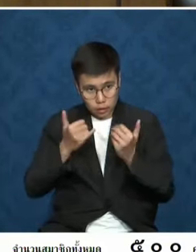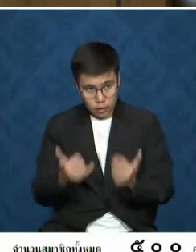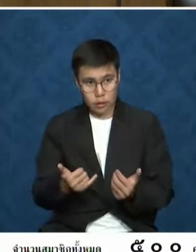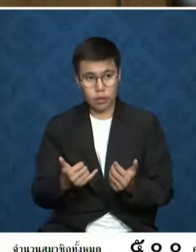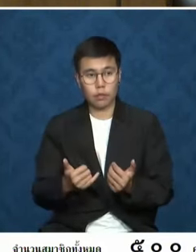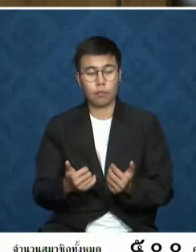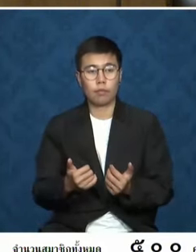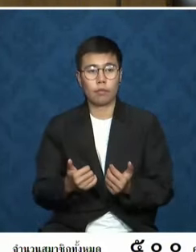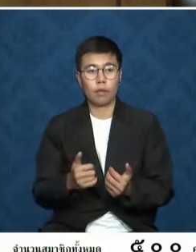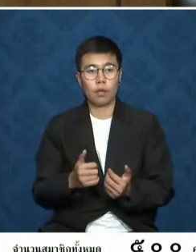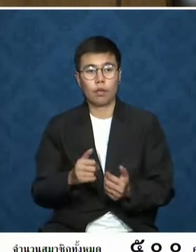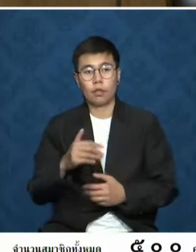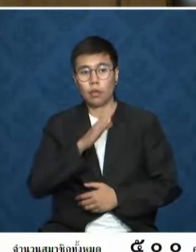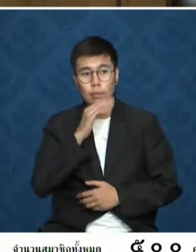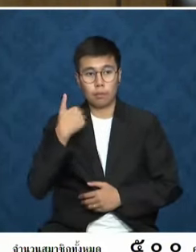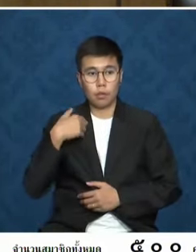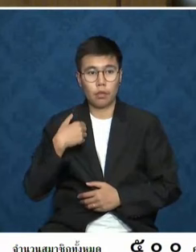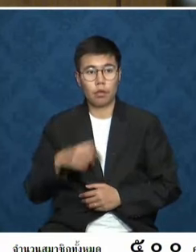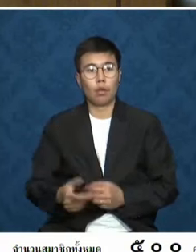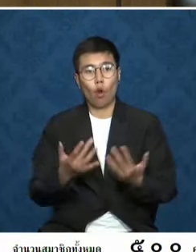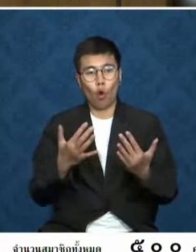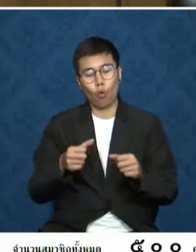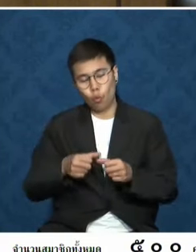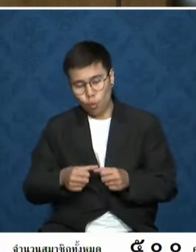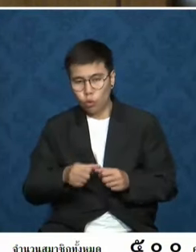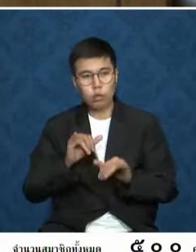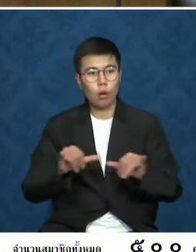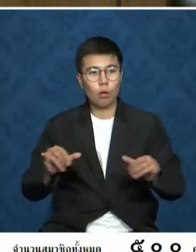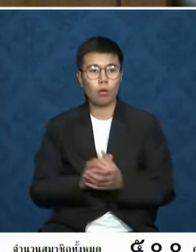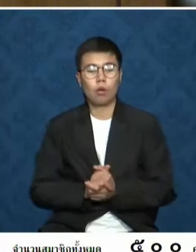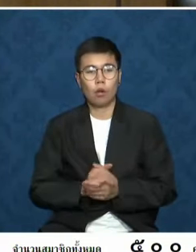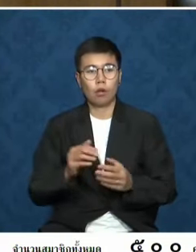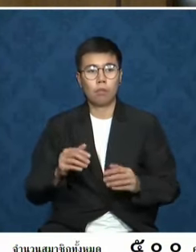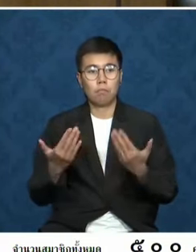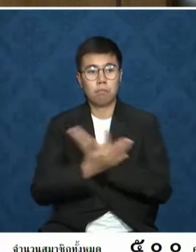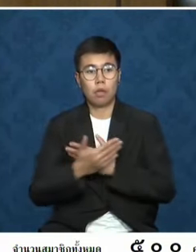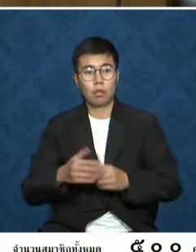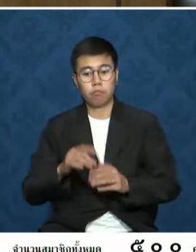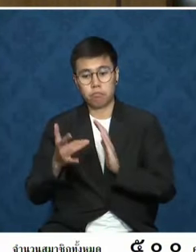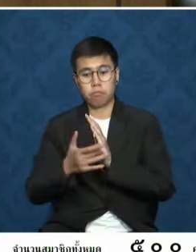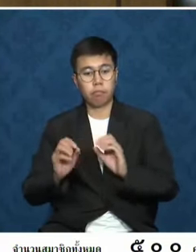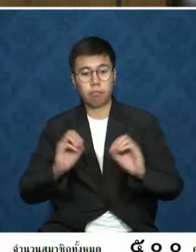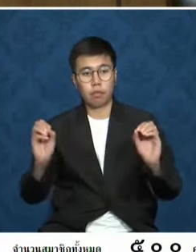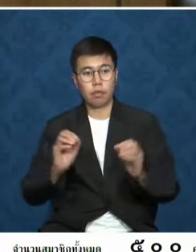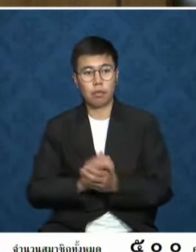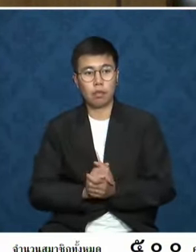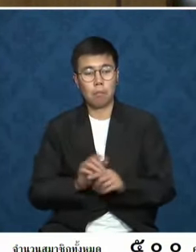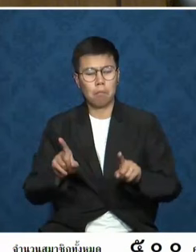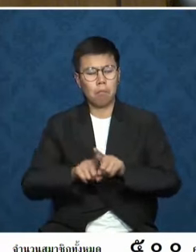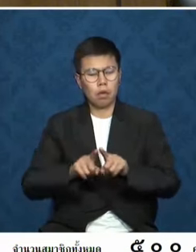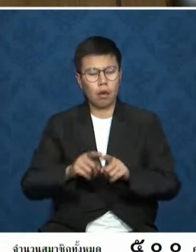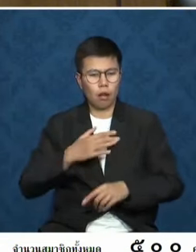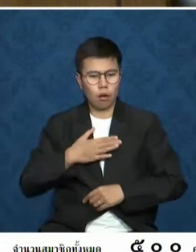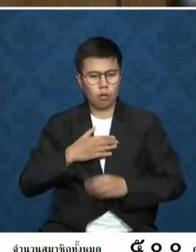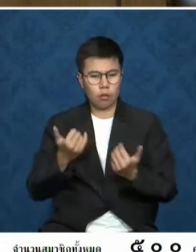ต้องเรีนว่า ถ้าเรามีการหุดน่งอยู่กัที่กับการเปลยนแปลงของทุกเทคโโยี เสมือนกับว่า